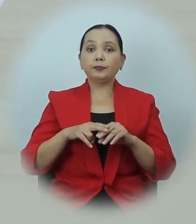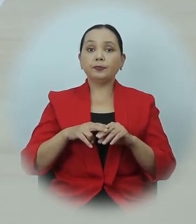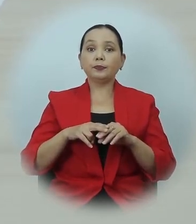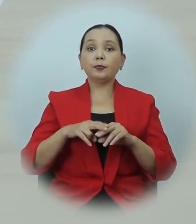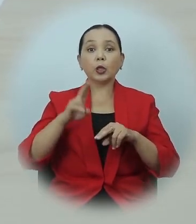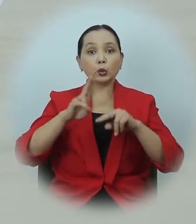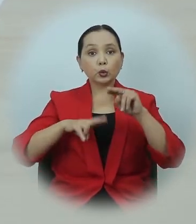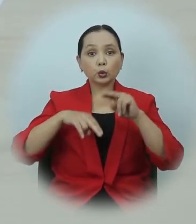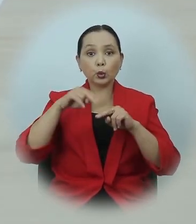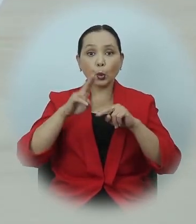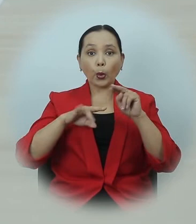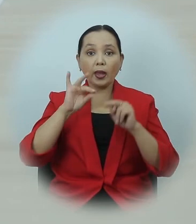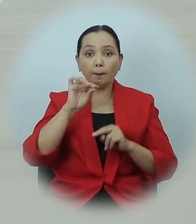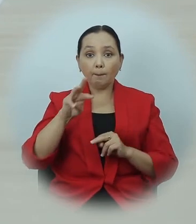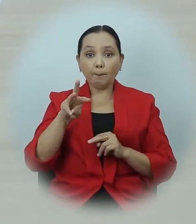строим